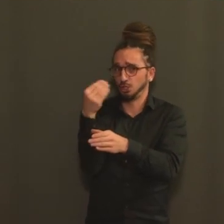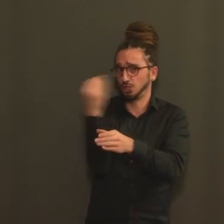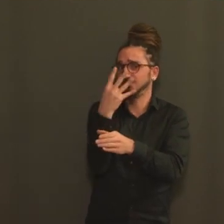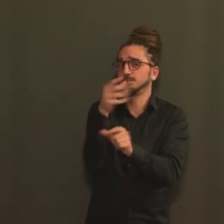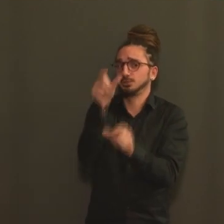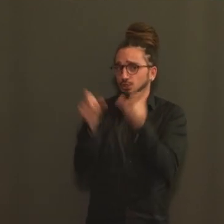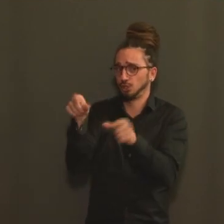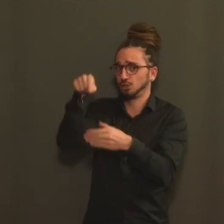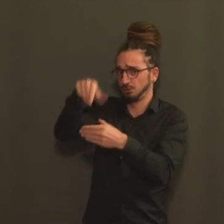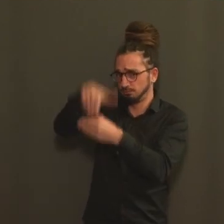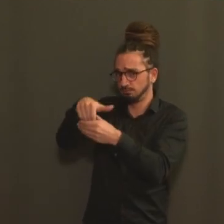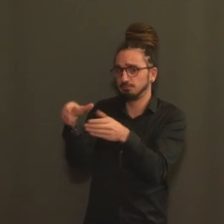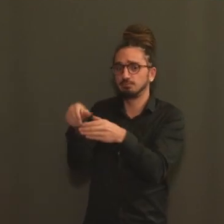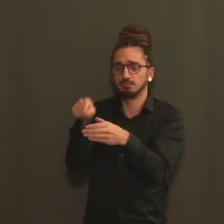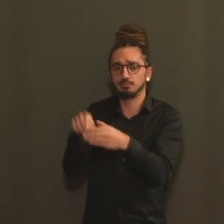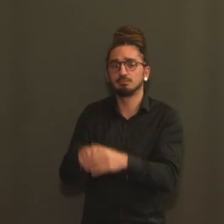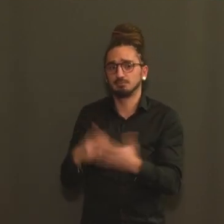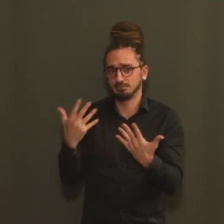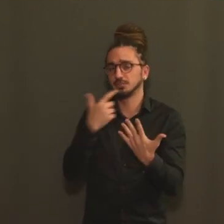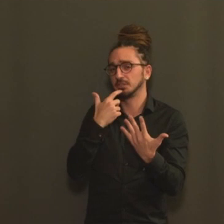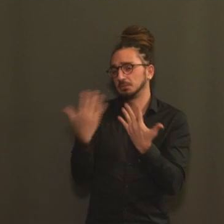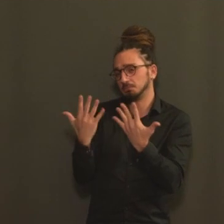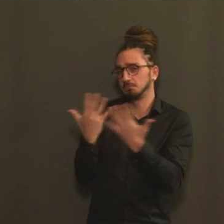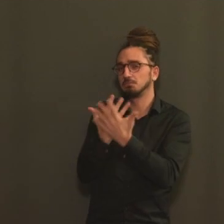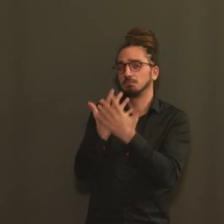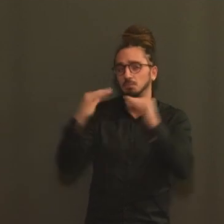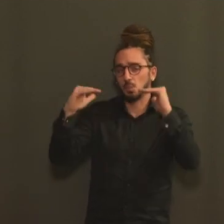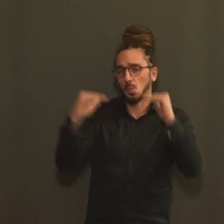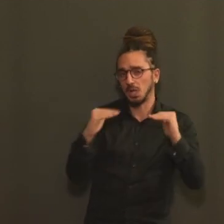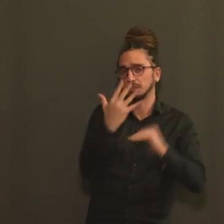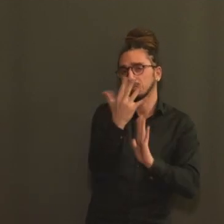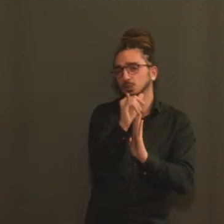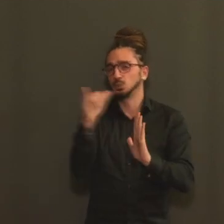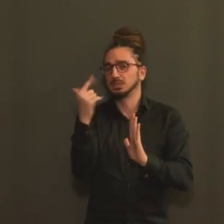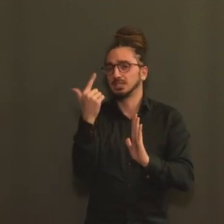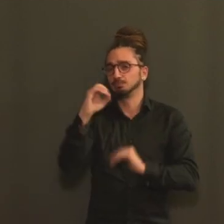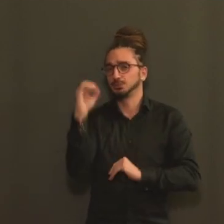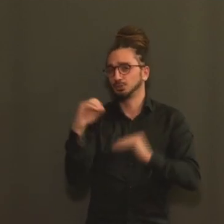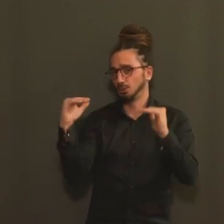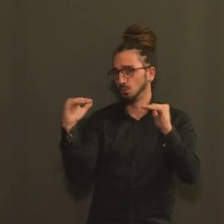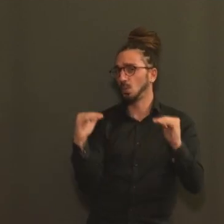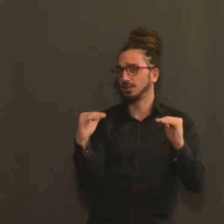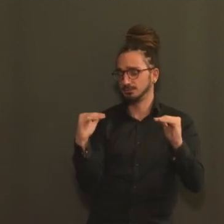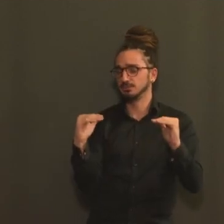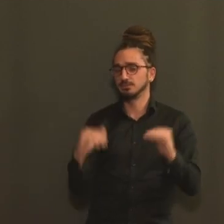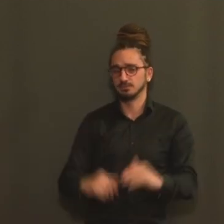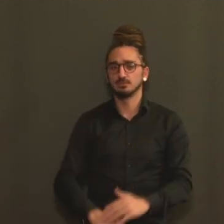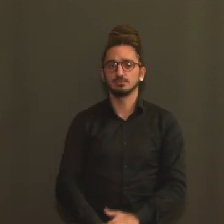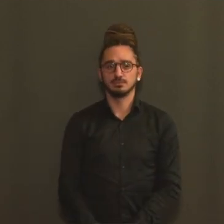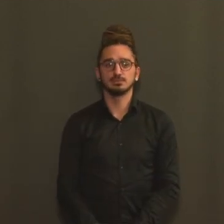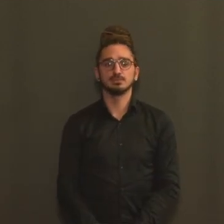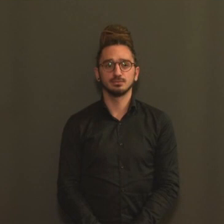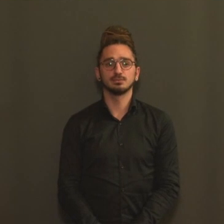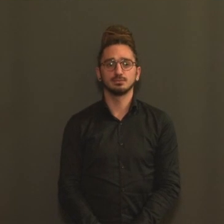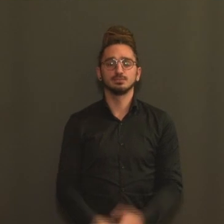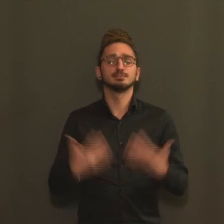à 7% selon les points considérés. Au niveau des décès, nous déplorons actuellement